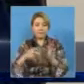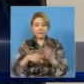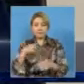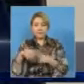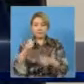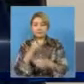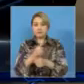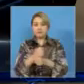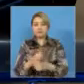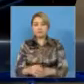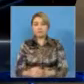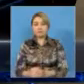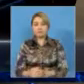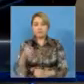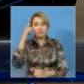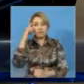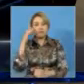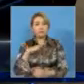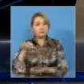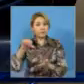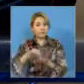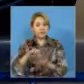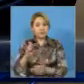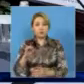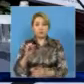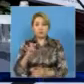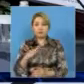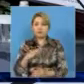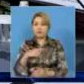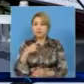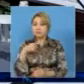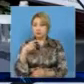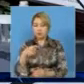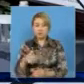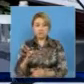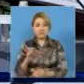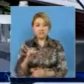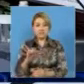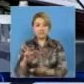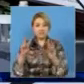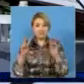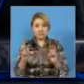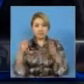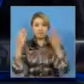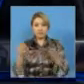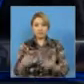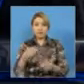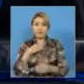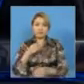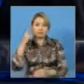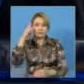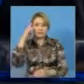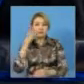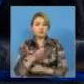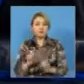дальнейших работ. Напомним, в своем выступлении Касым-Жомарт Токаев отметил, цитата: «Сегодня мы с горечью вспоминаем